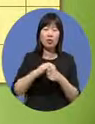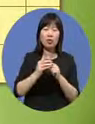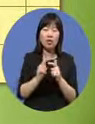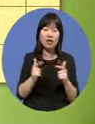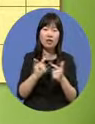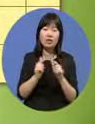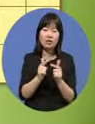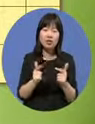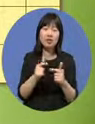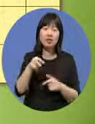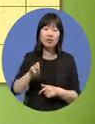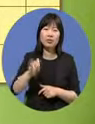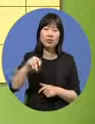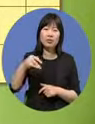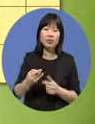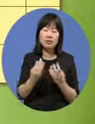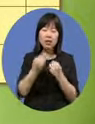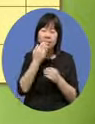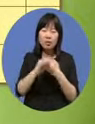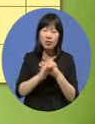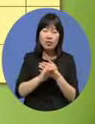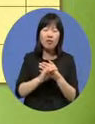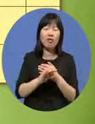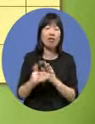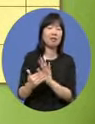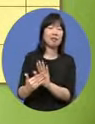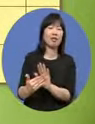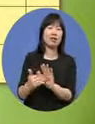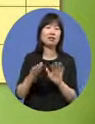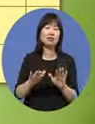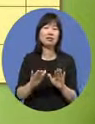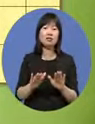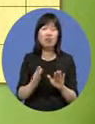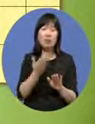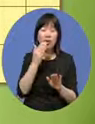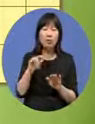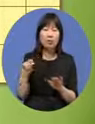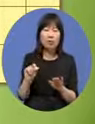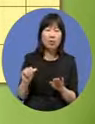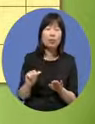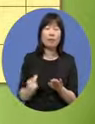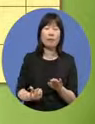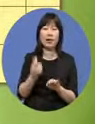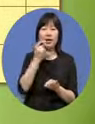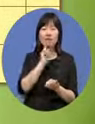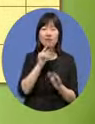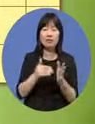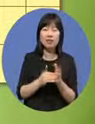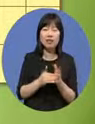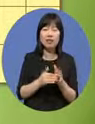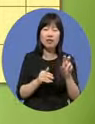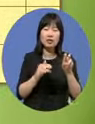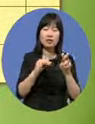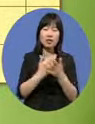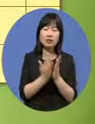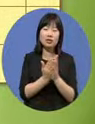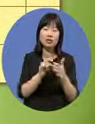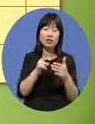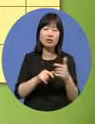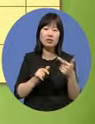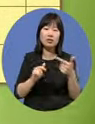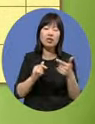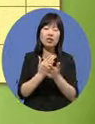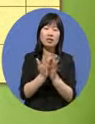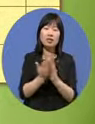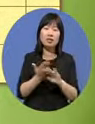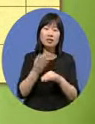채소 등 씀지 많은 음식에 대해서 편식에 저항을 한다. 음식을 먹는 속도가 매우 빠르다. 이런 20가지 중에서 6가지 이상이